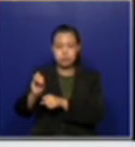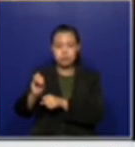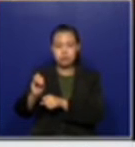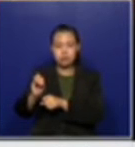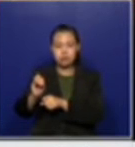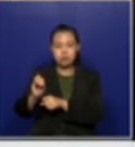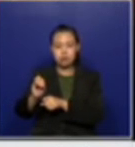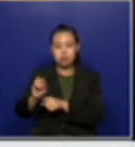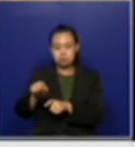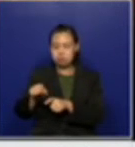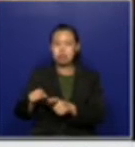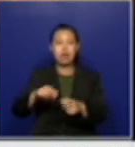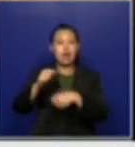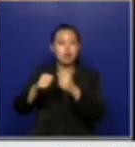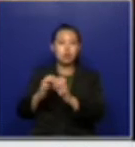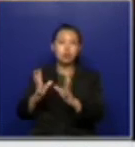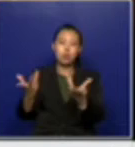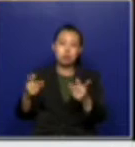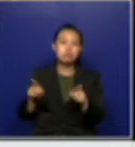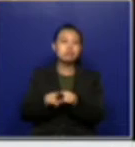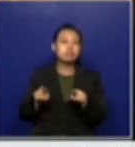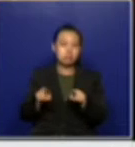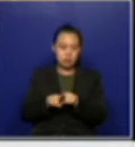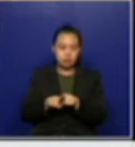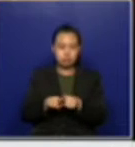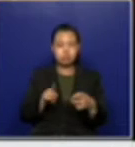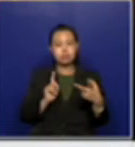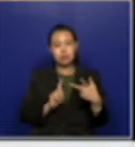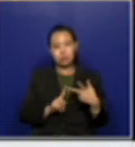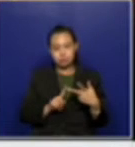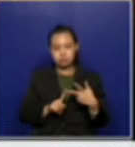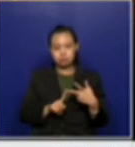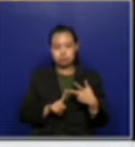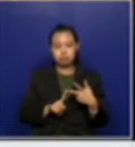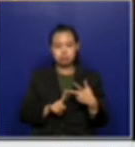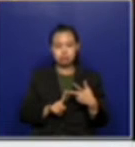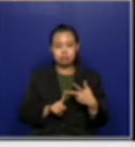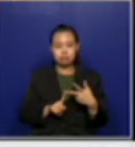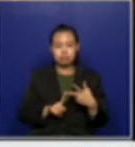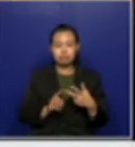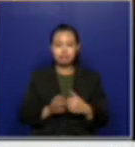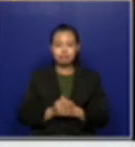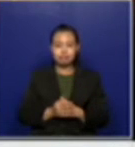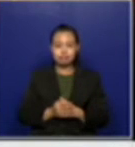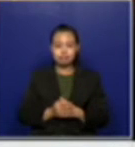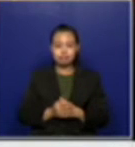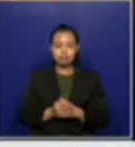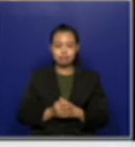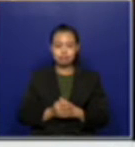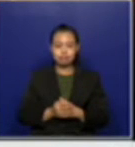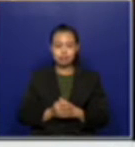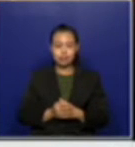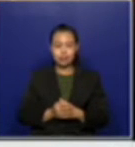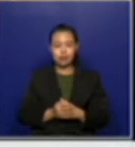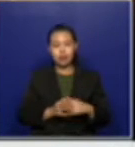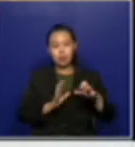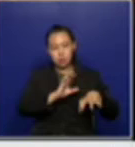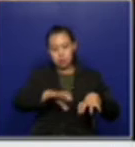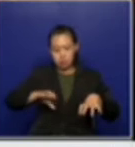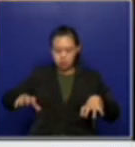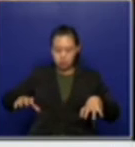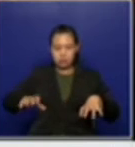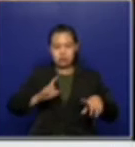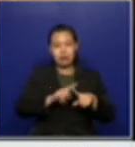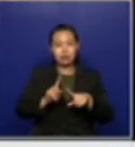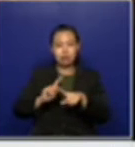อายุความเช่นเดียวกันข้อที่3เสริมสร้างและพัฒนาวัฒนธรรมองค์กรขององค์กรใน